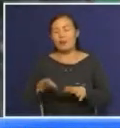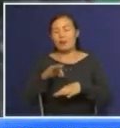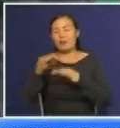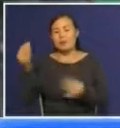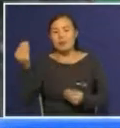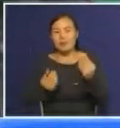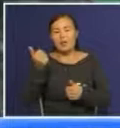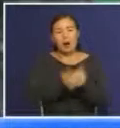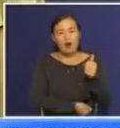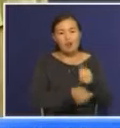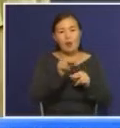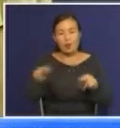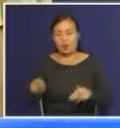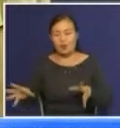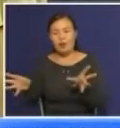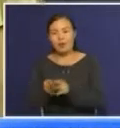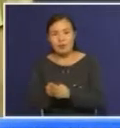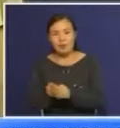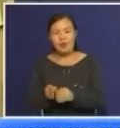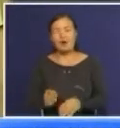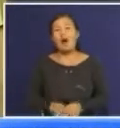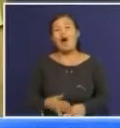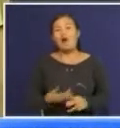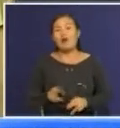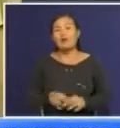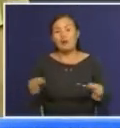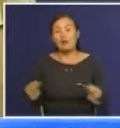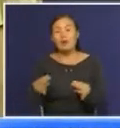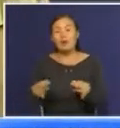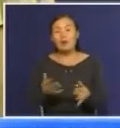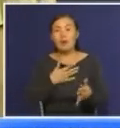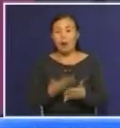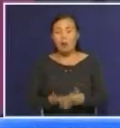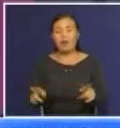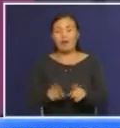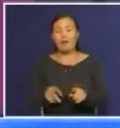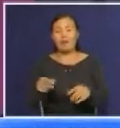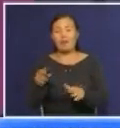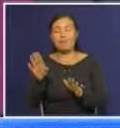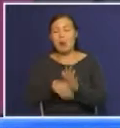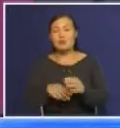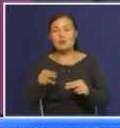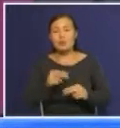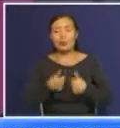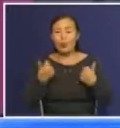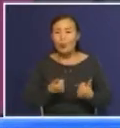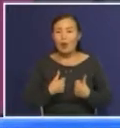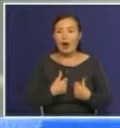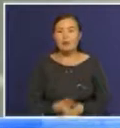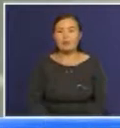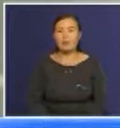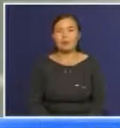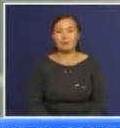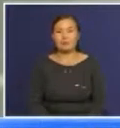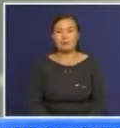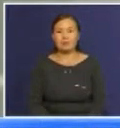Ильфа и Петрова. Только в нашем случае героям не придется убегать от разъяренной толпы, так как они без труда и честно поставили всем мат.